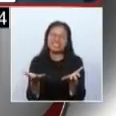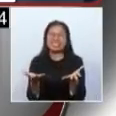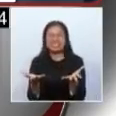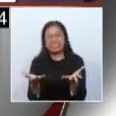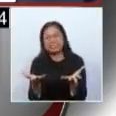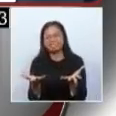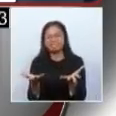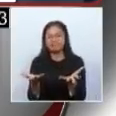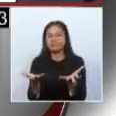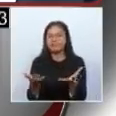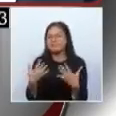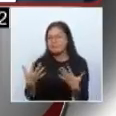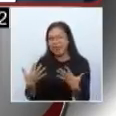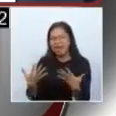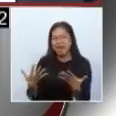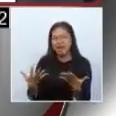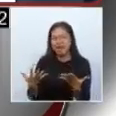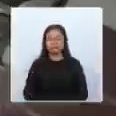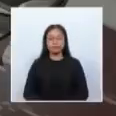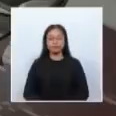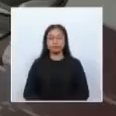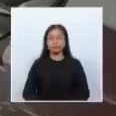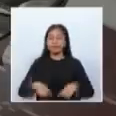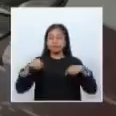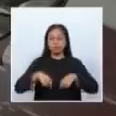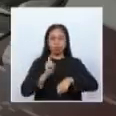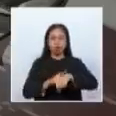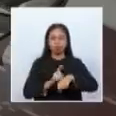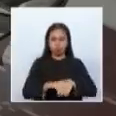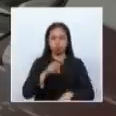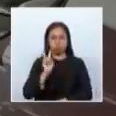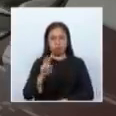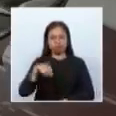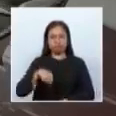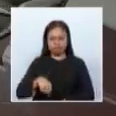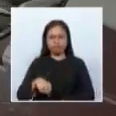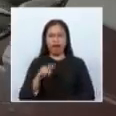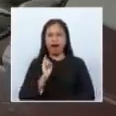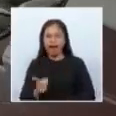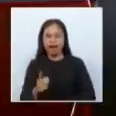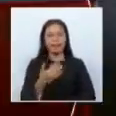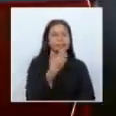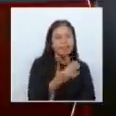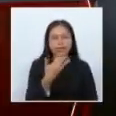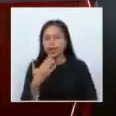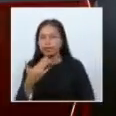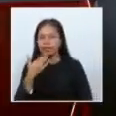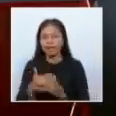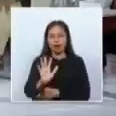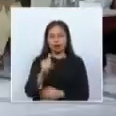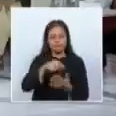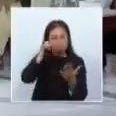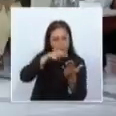menilainya negatif karena kok jadinya Pak Ganjar ikut-ikutan kompak nih menyerang Pak Prabowo, kompak nih sikat Pak Prabowo.